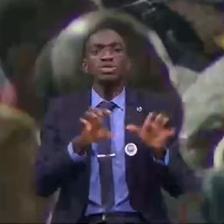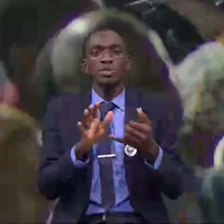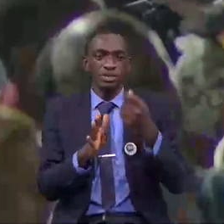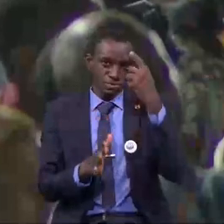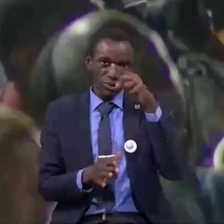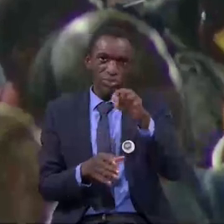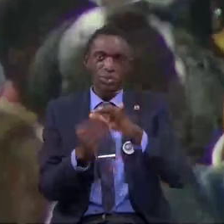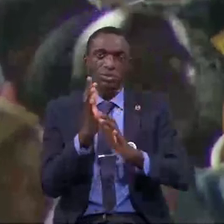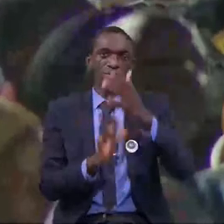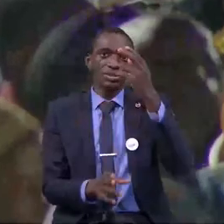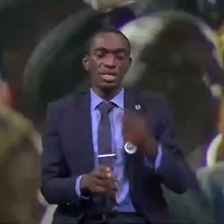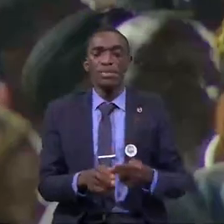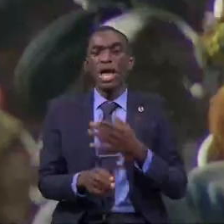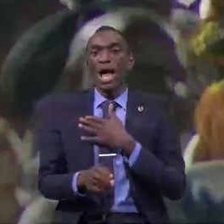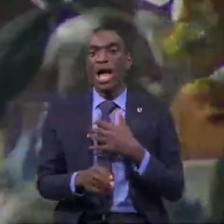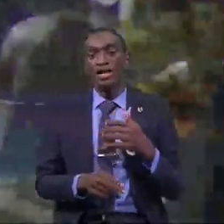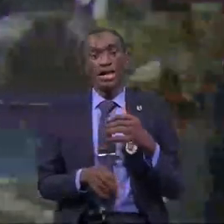toi.